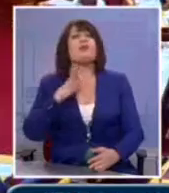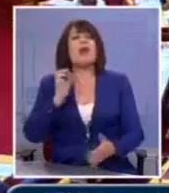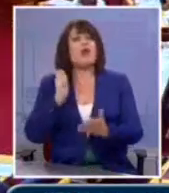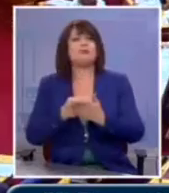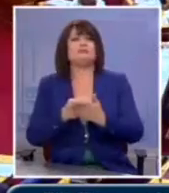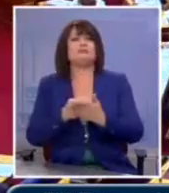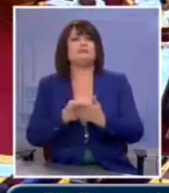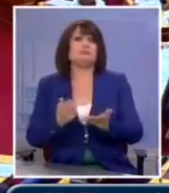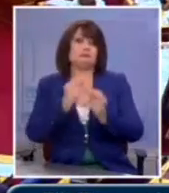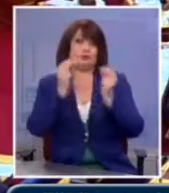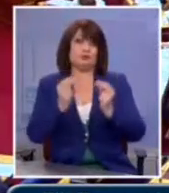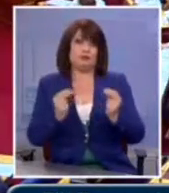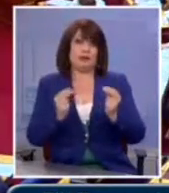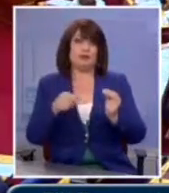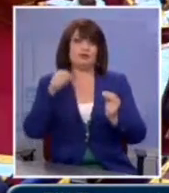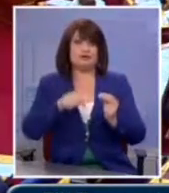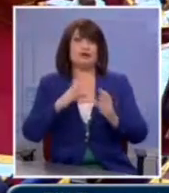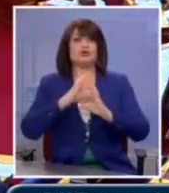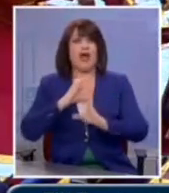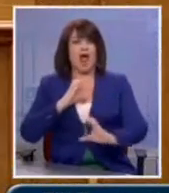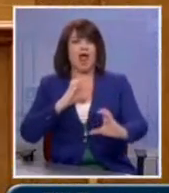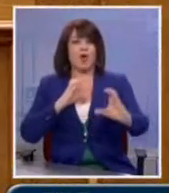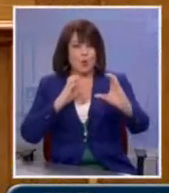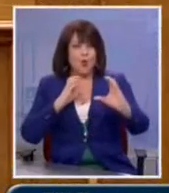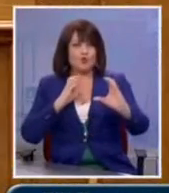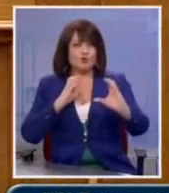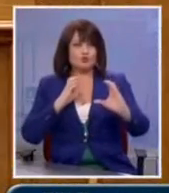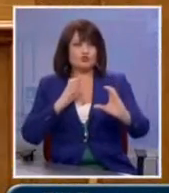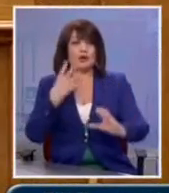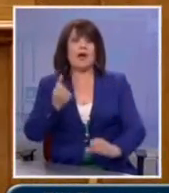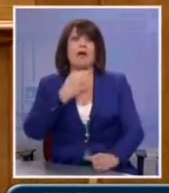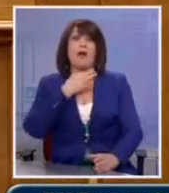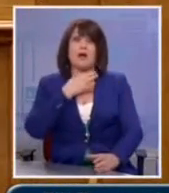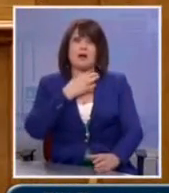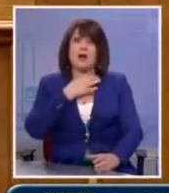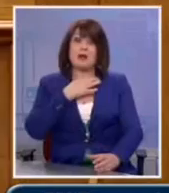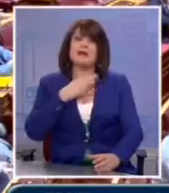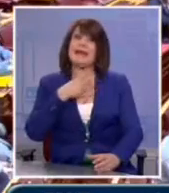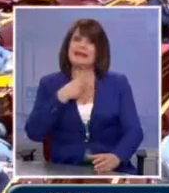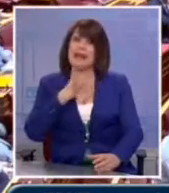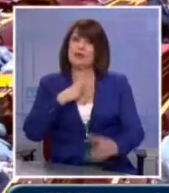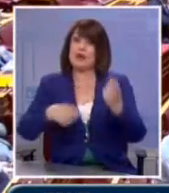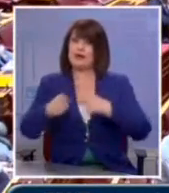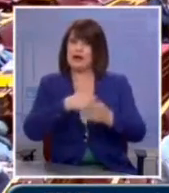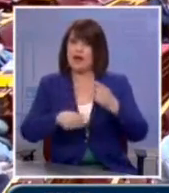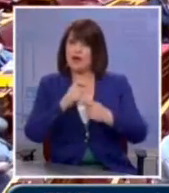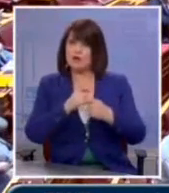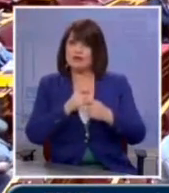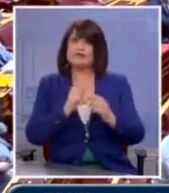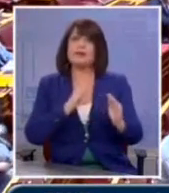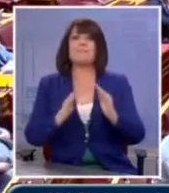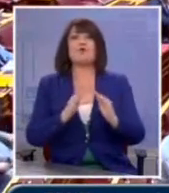Επομένως, αυτός ο αγωγός, στο βαθμό που καλύπτει υπαρκτές ανάγκες και προτιμάται από τους καταναλωτές,